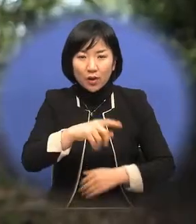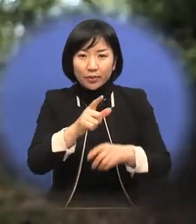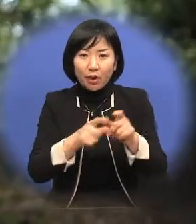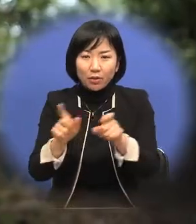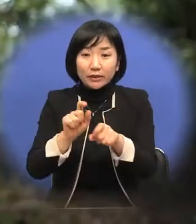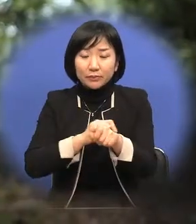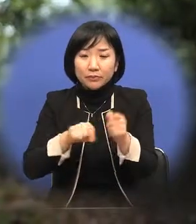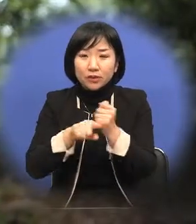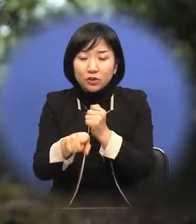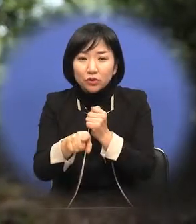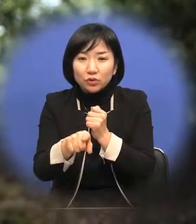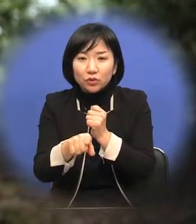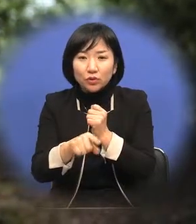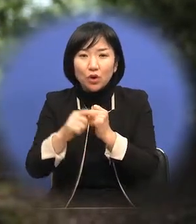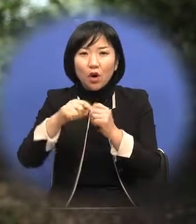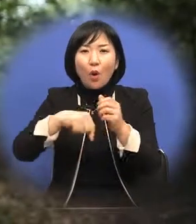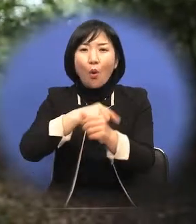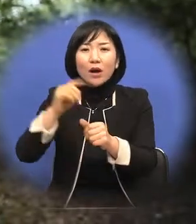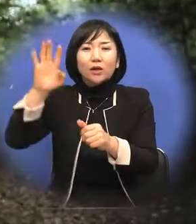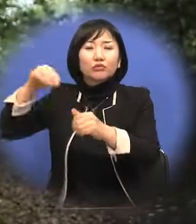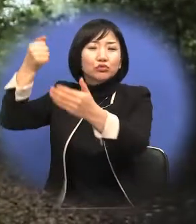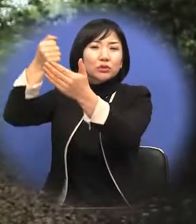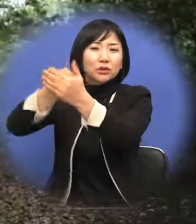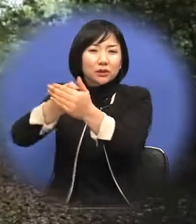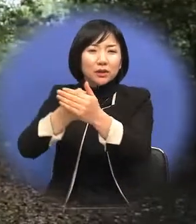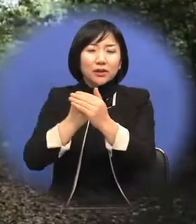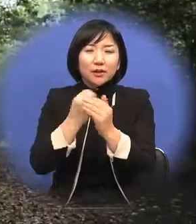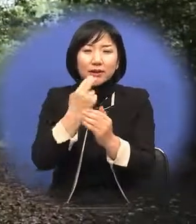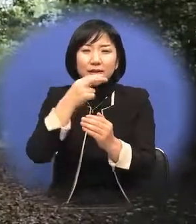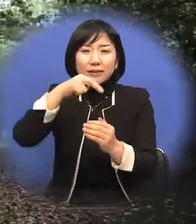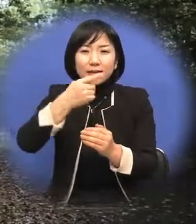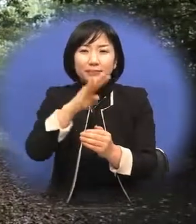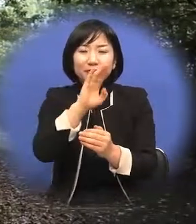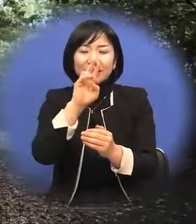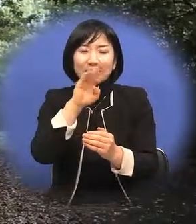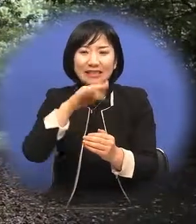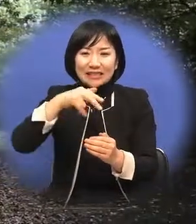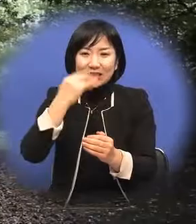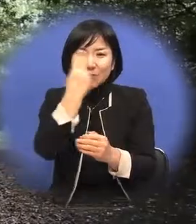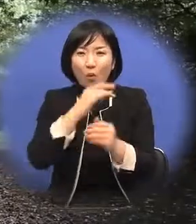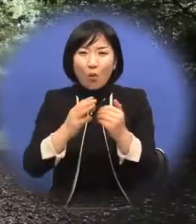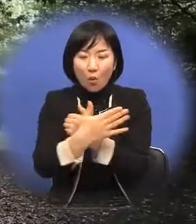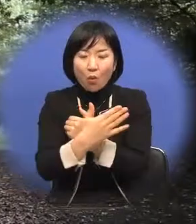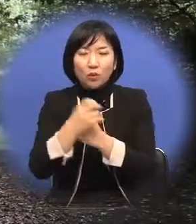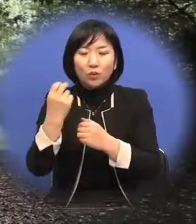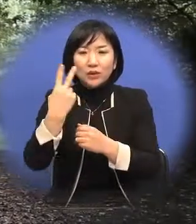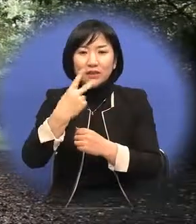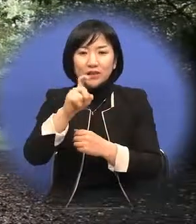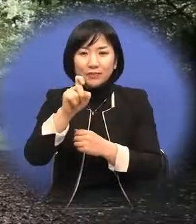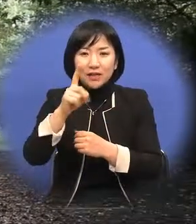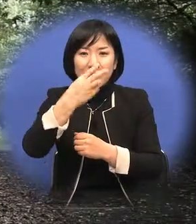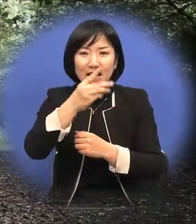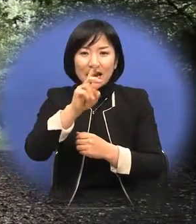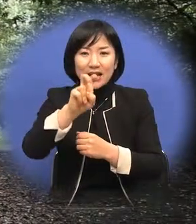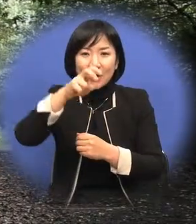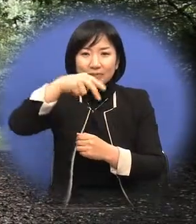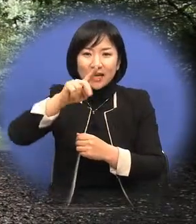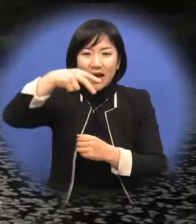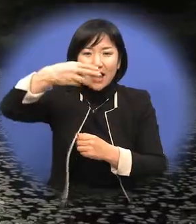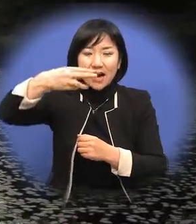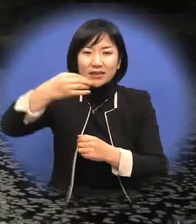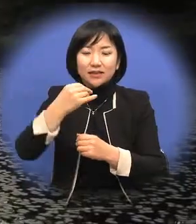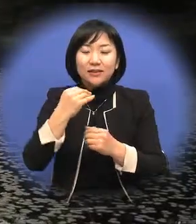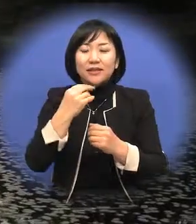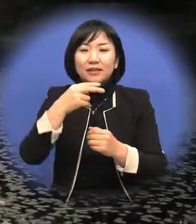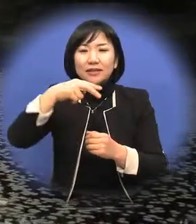이곳이 더욱 특별한 이유는 환경부가 지정한 숲지 보호 지역일 뿐만 아니라 2011년에는 남사르 숲지로